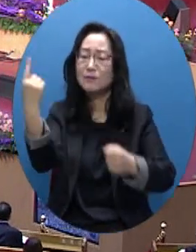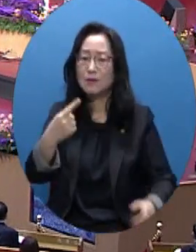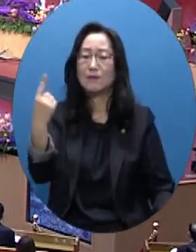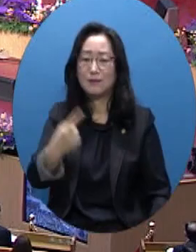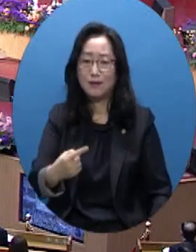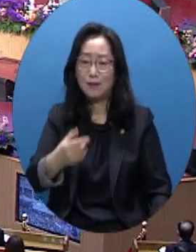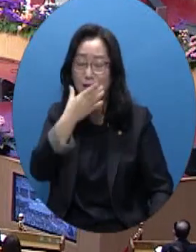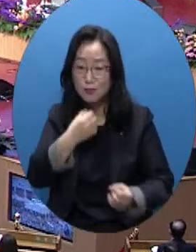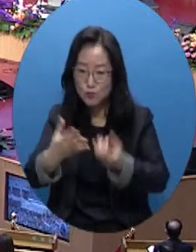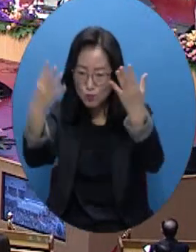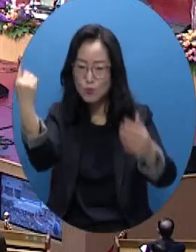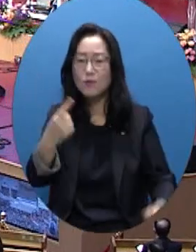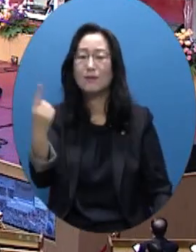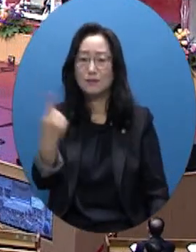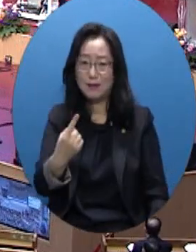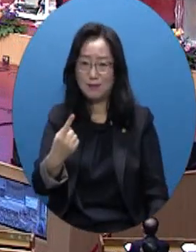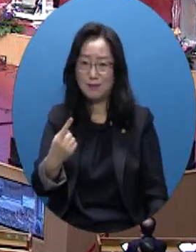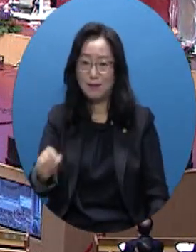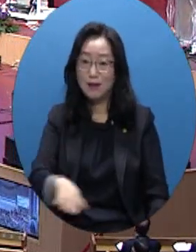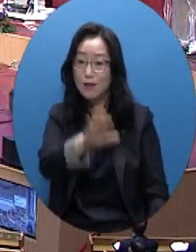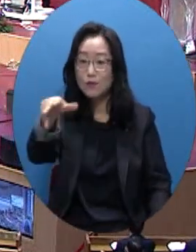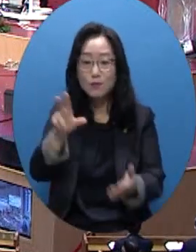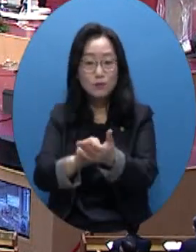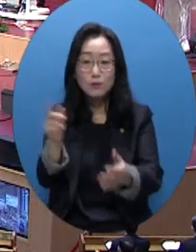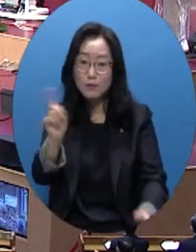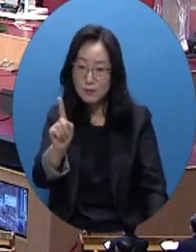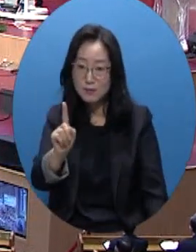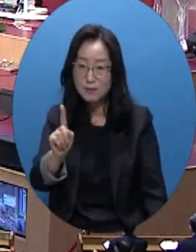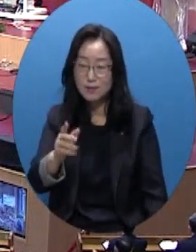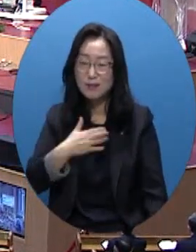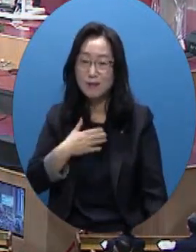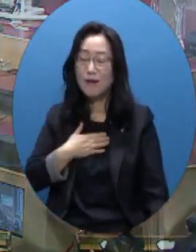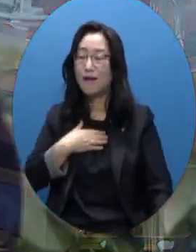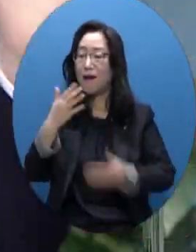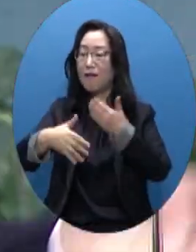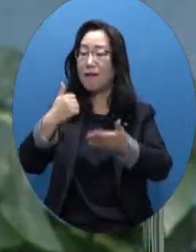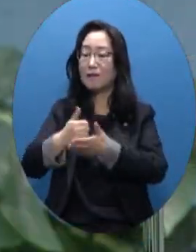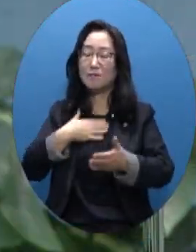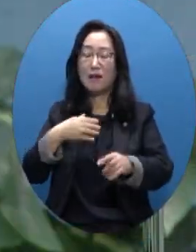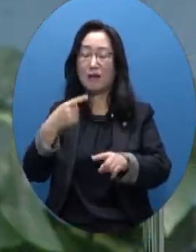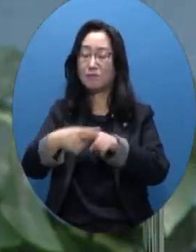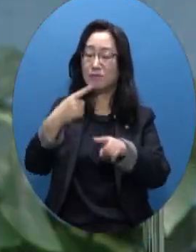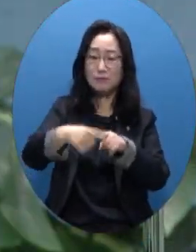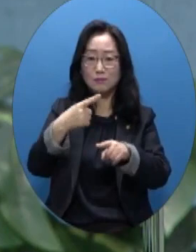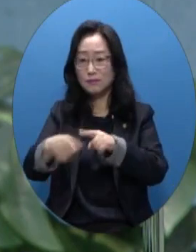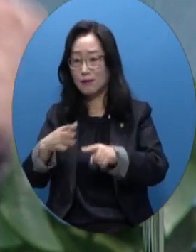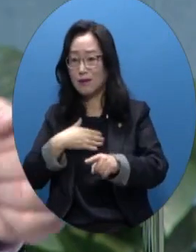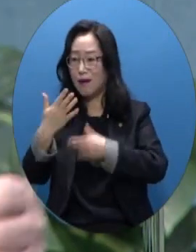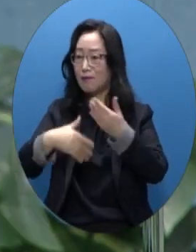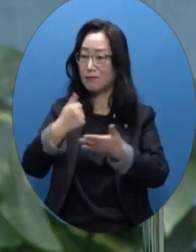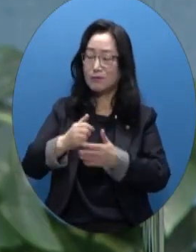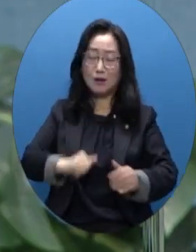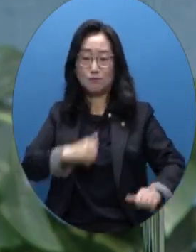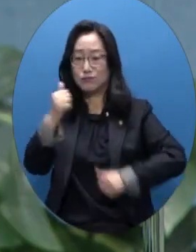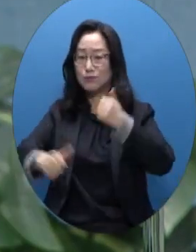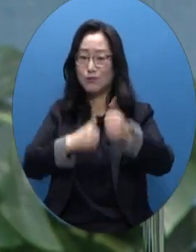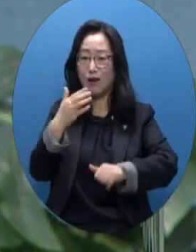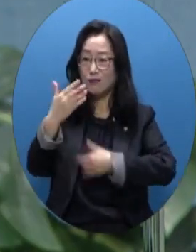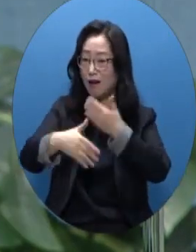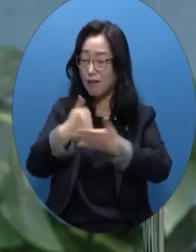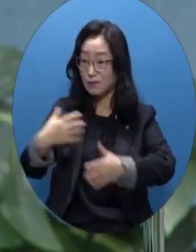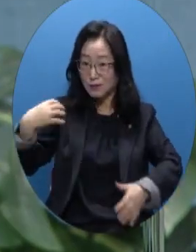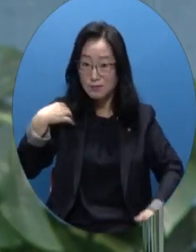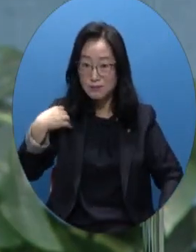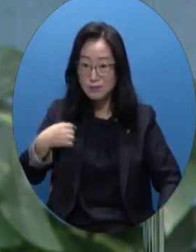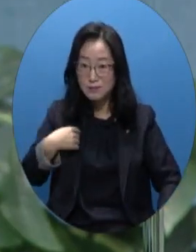축복이다 어르신이나 9일 문제가 무엇입니까 내가 하나님이 돼서 내가 판단하고 내가 암에 대해서 내가 분노하고 내 않음 에 대해서